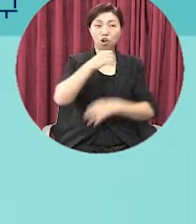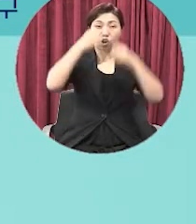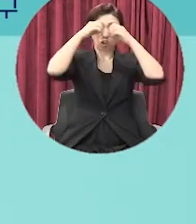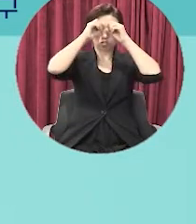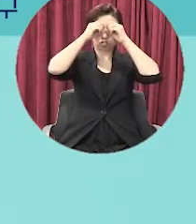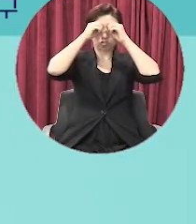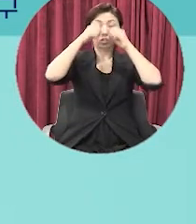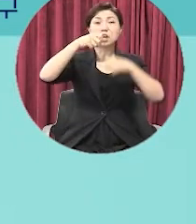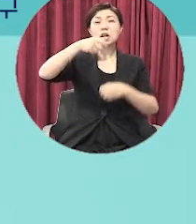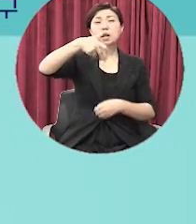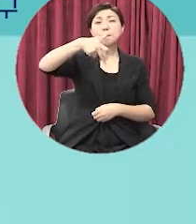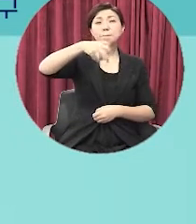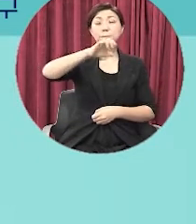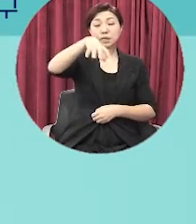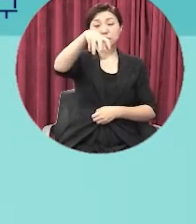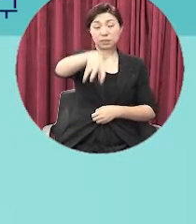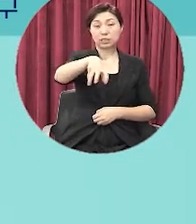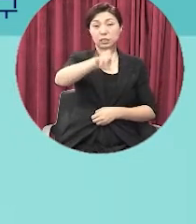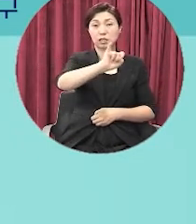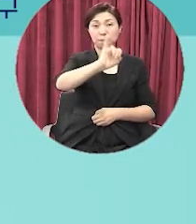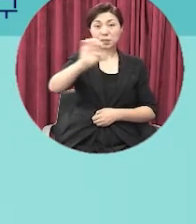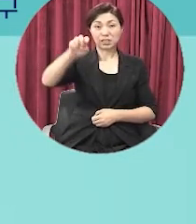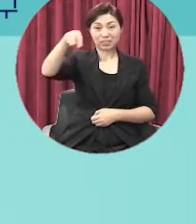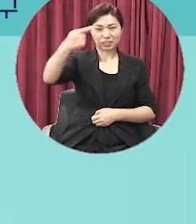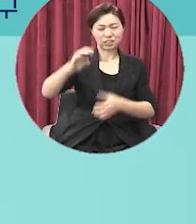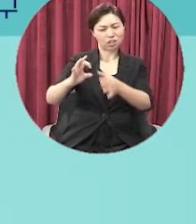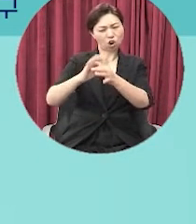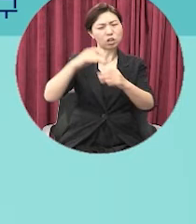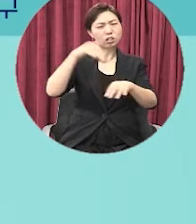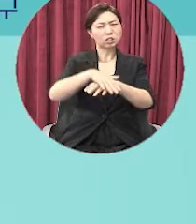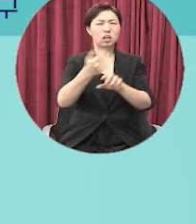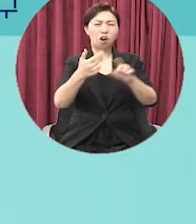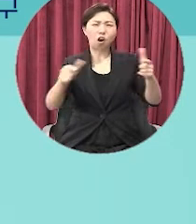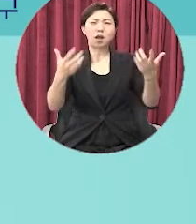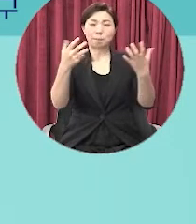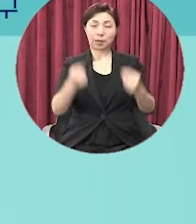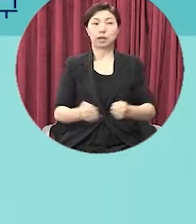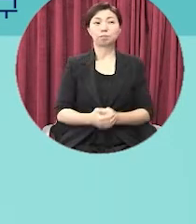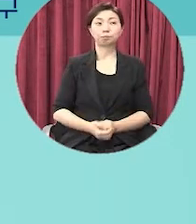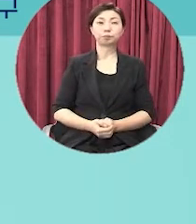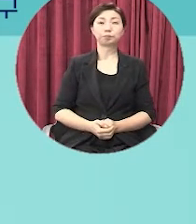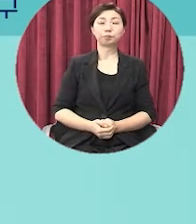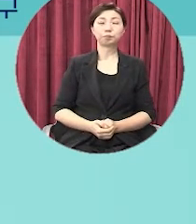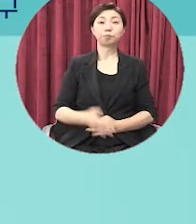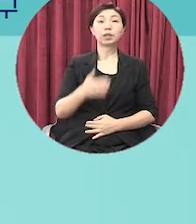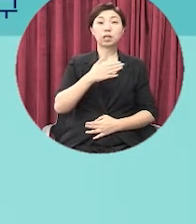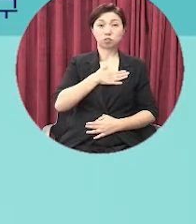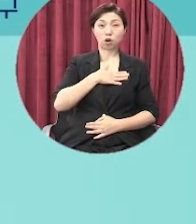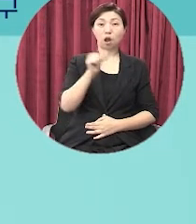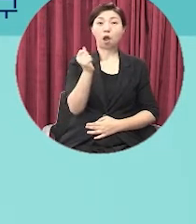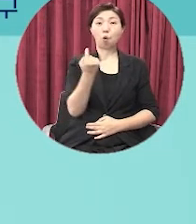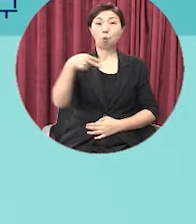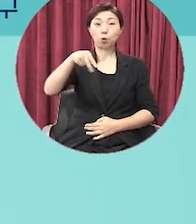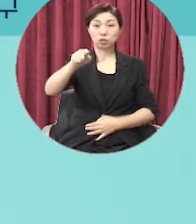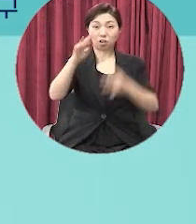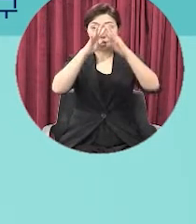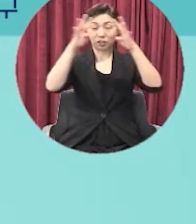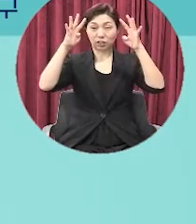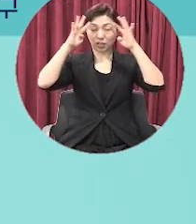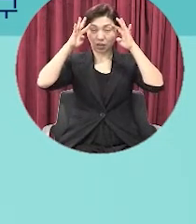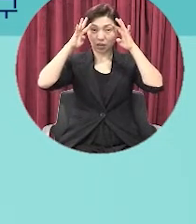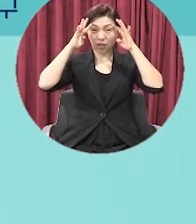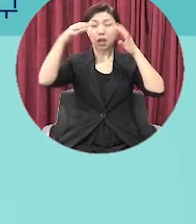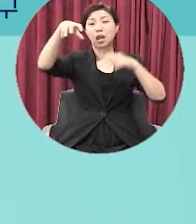볼 때 생경한 컨셉을 넣었습니다 뭐 과정은 저하고 호서대 하게 141 교수께서